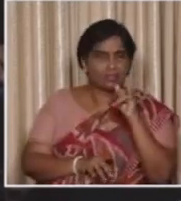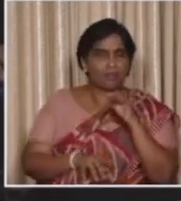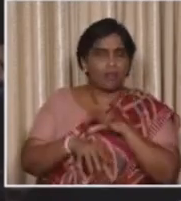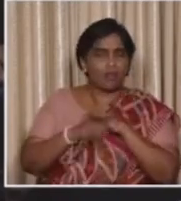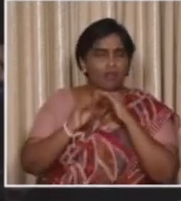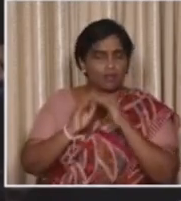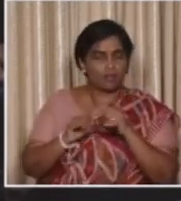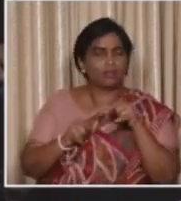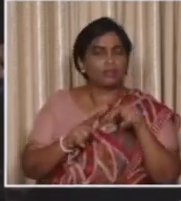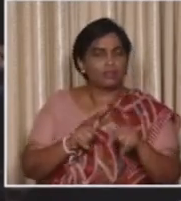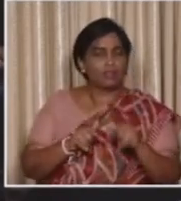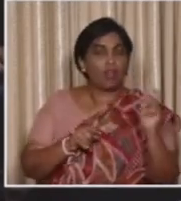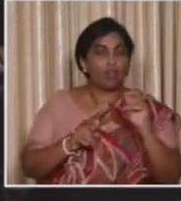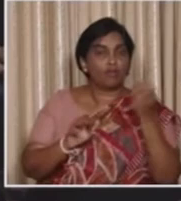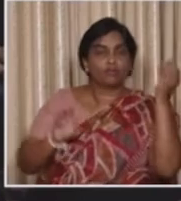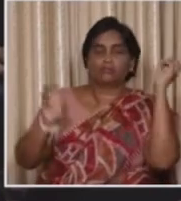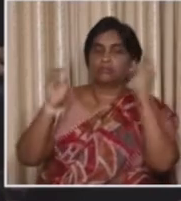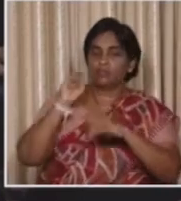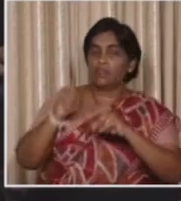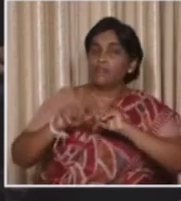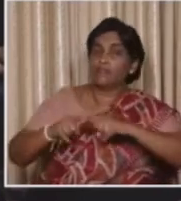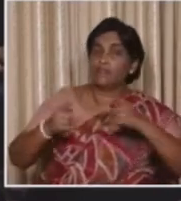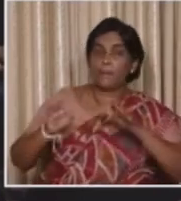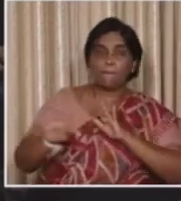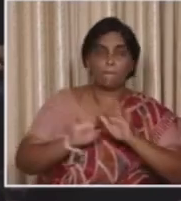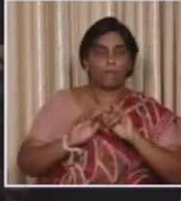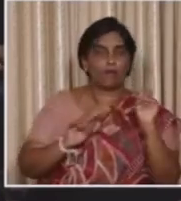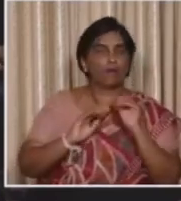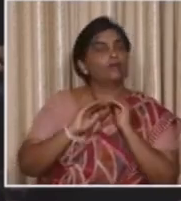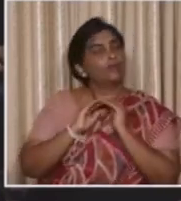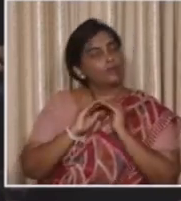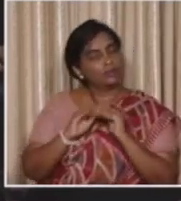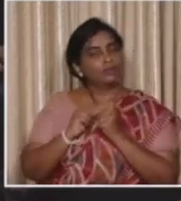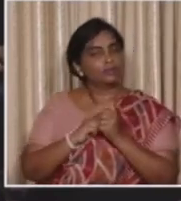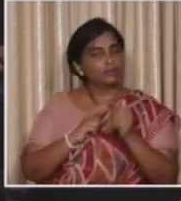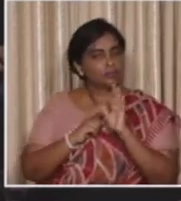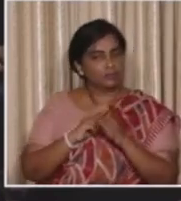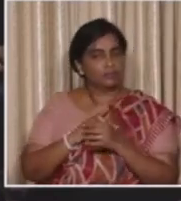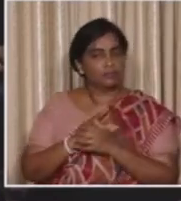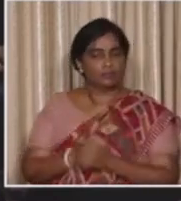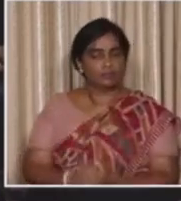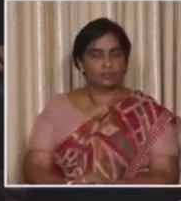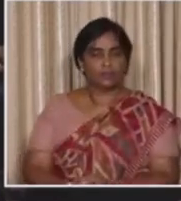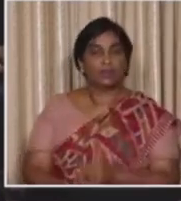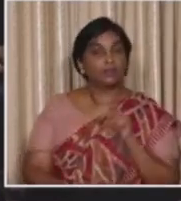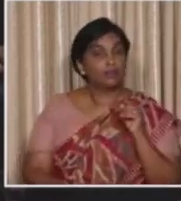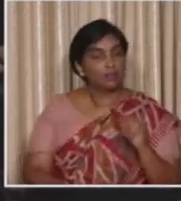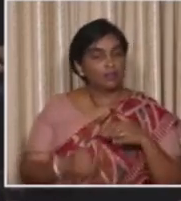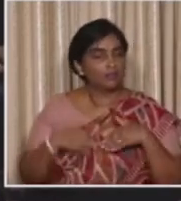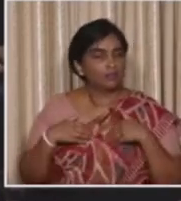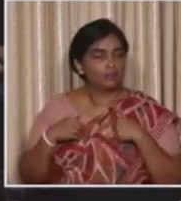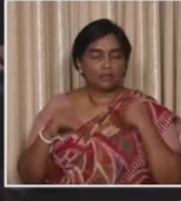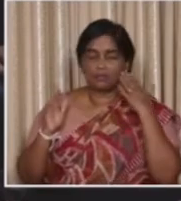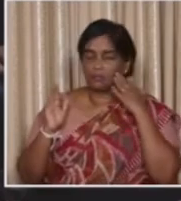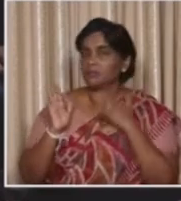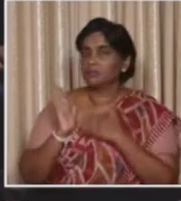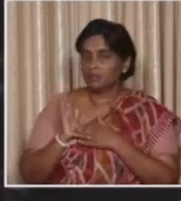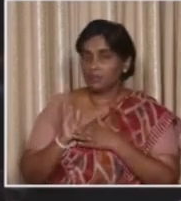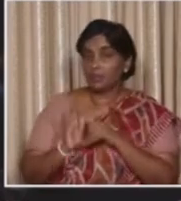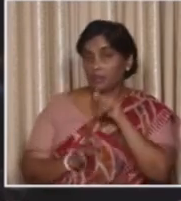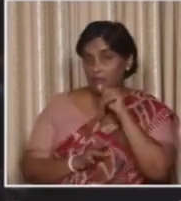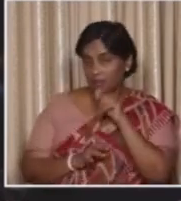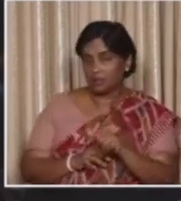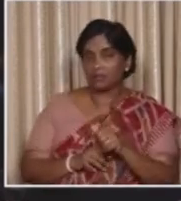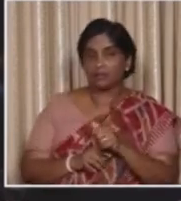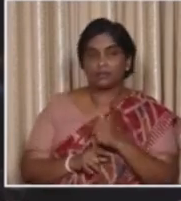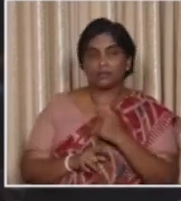දැන් කාර්යාල දාලා වෙන වෙන පරිපාලන ගොඩනැගිලි ක්‍රියාත්මක වෙනවා. තුර ඒ සෞඛ්‍ය තත්ත්වයේ වෙනුවෙන් ඇත්තම මේ